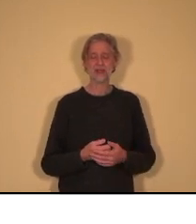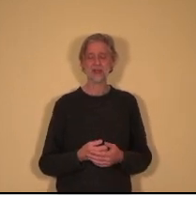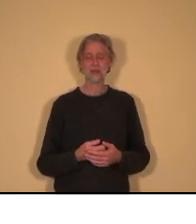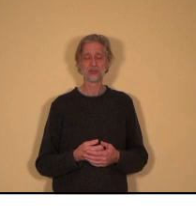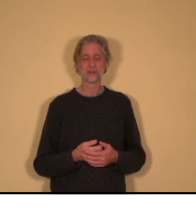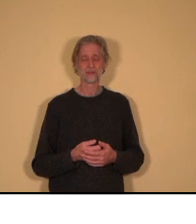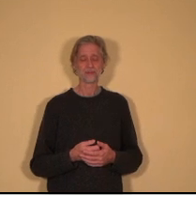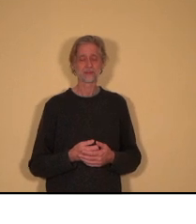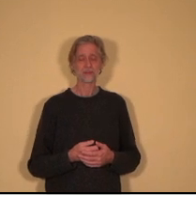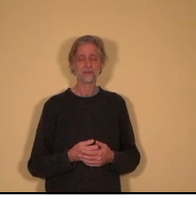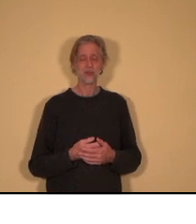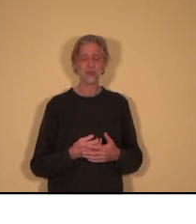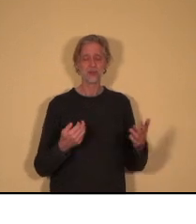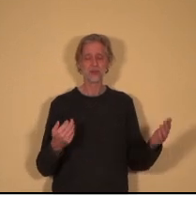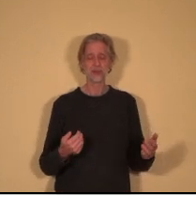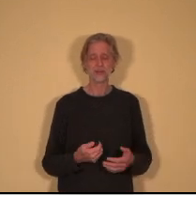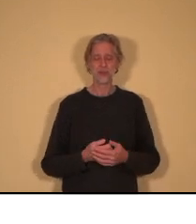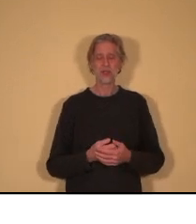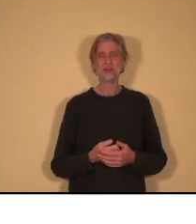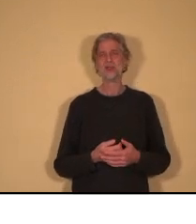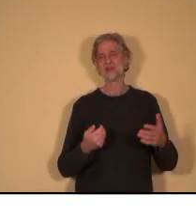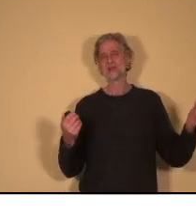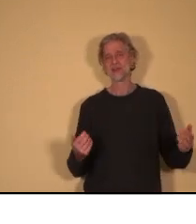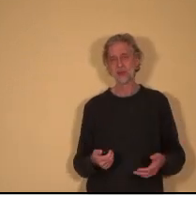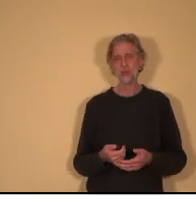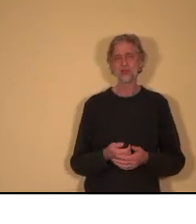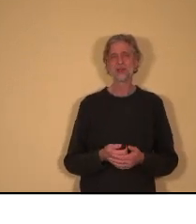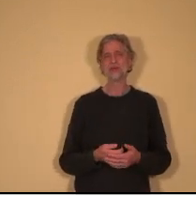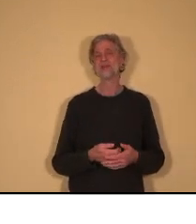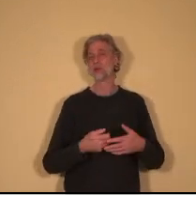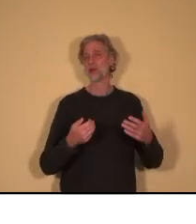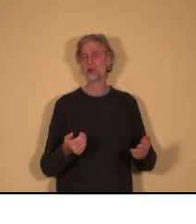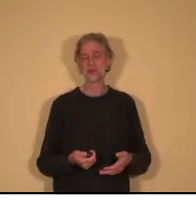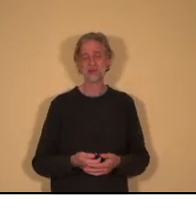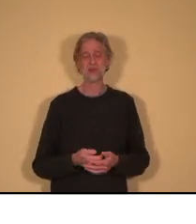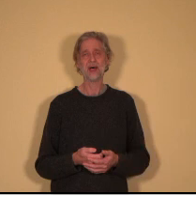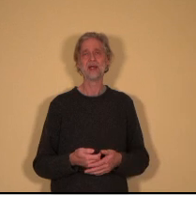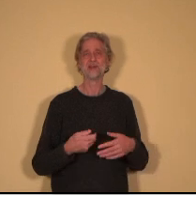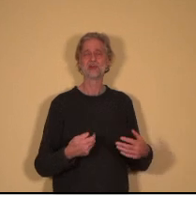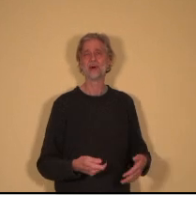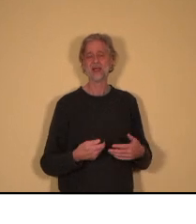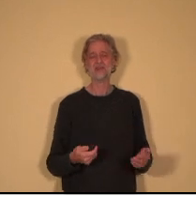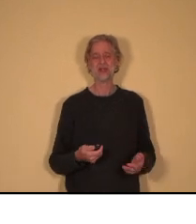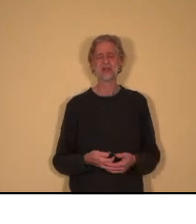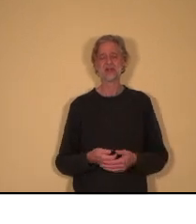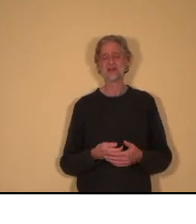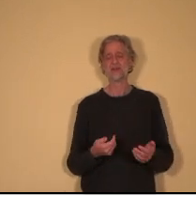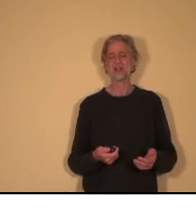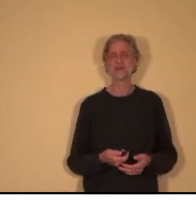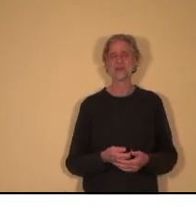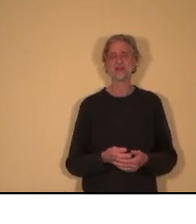oder entledigen muss. Und ich finde, das ist eine sehr gute Definition auch von CO2. CO2 im Sinne